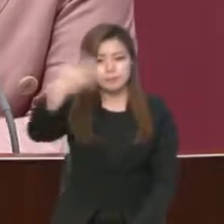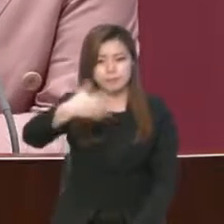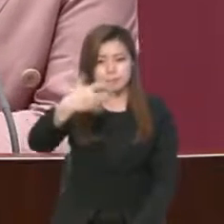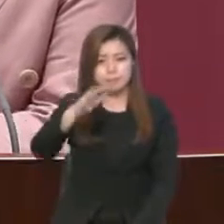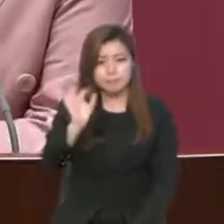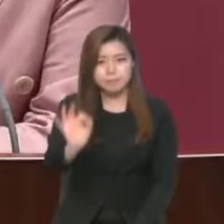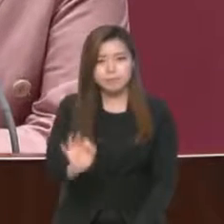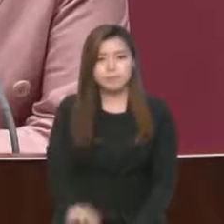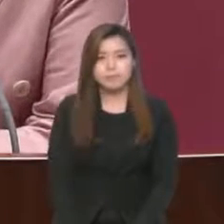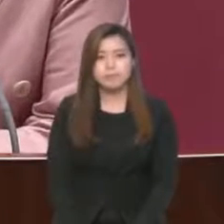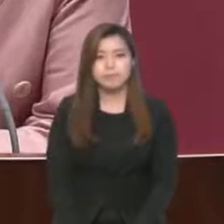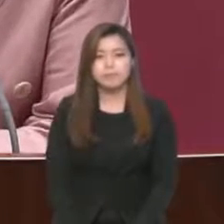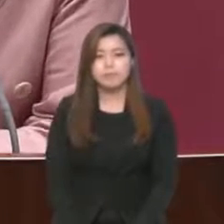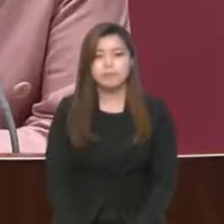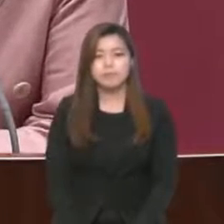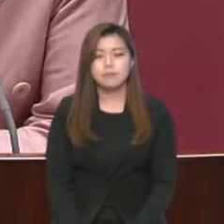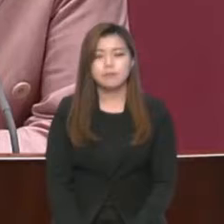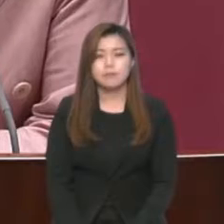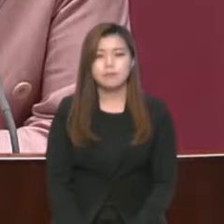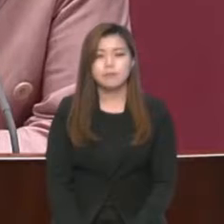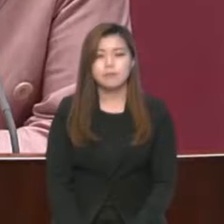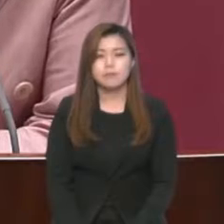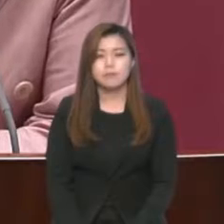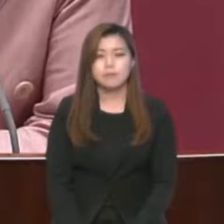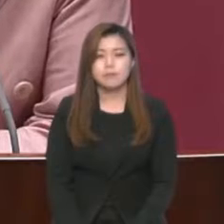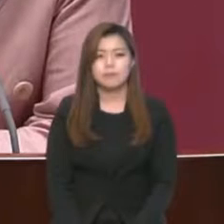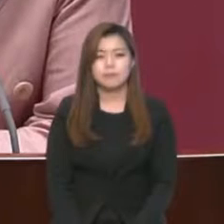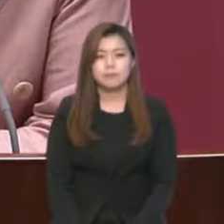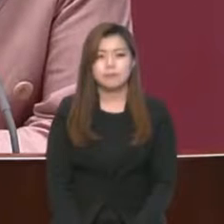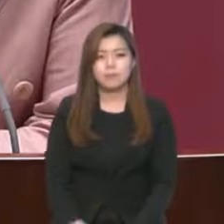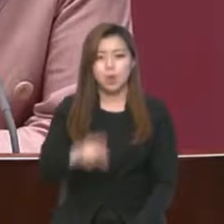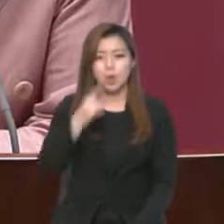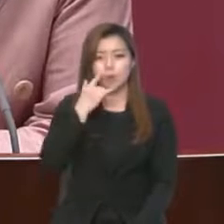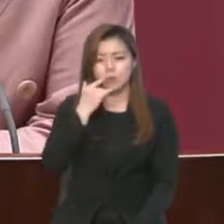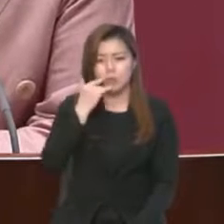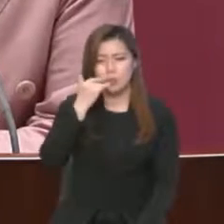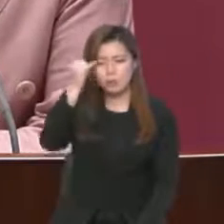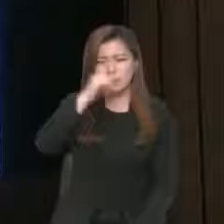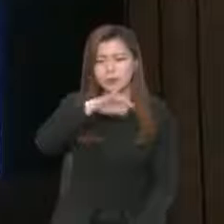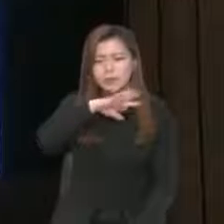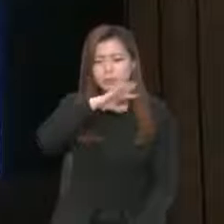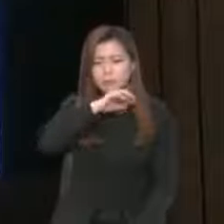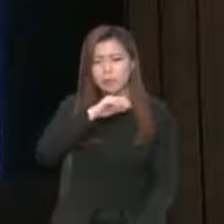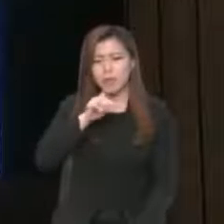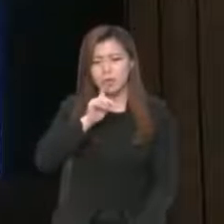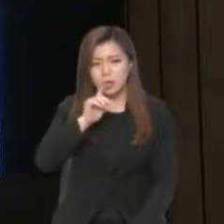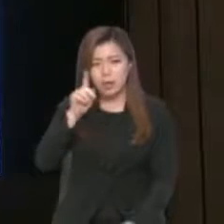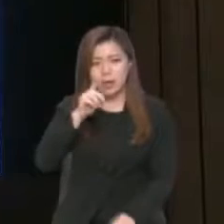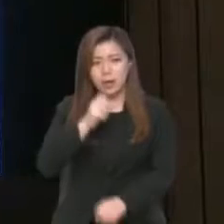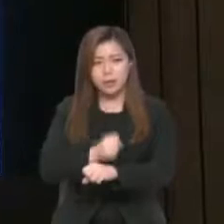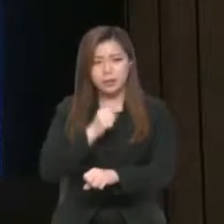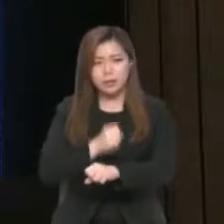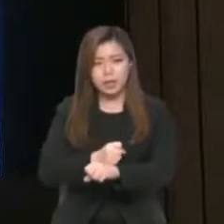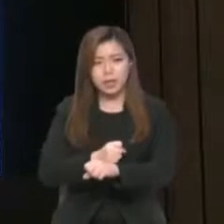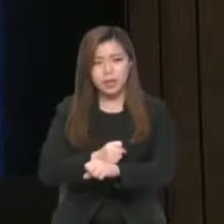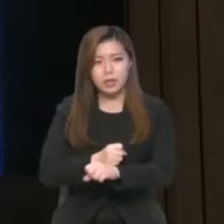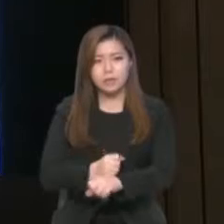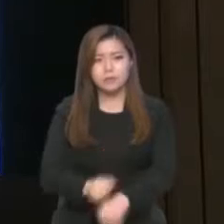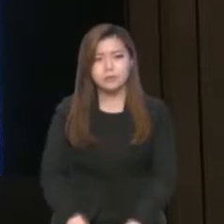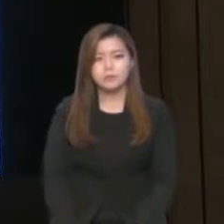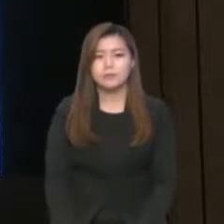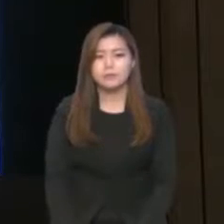보시겠습니다. 여기 보면 부모님께서 민원을 넣으신 것으로 확인했다. 6월 14일